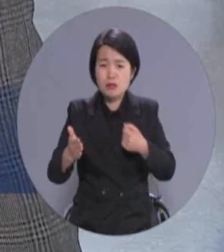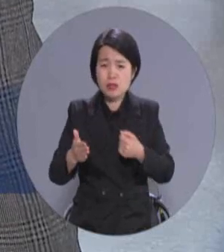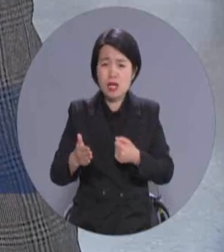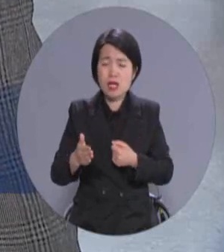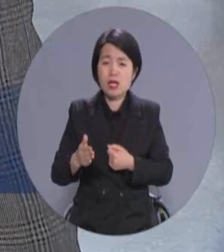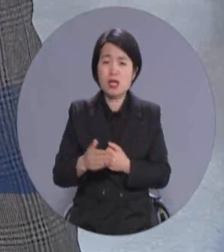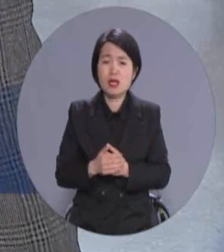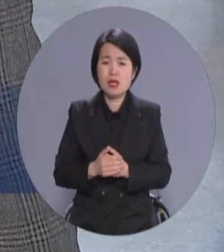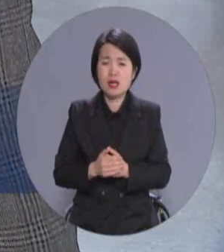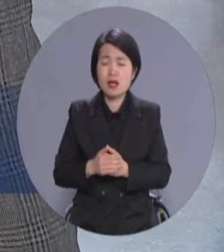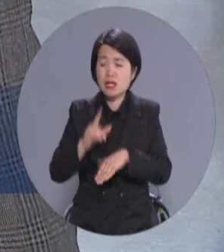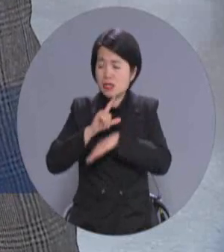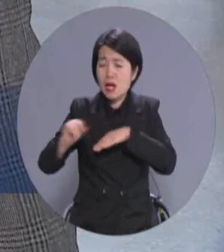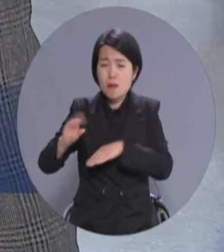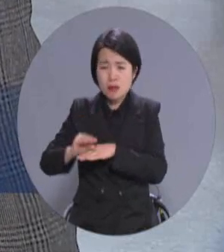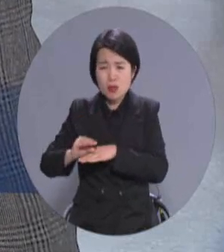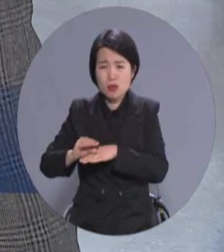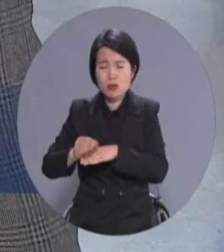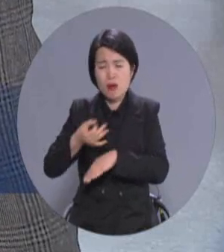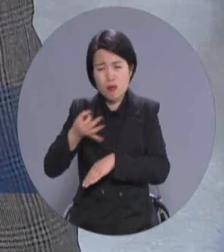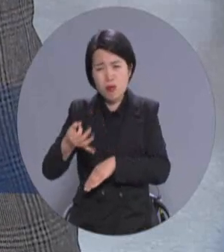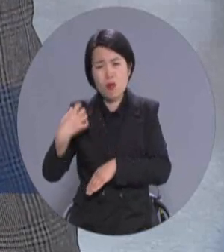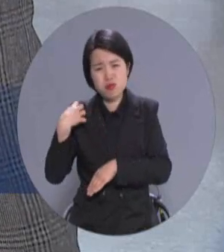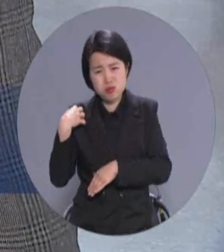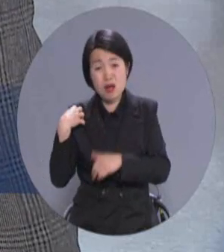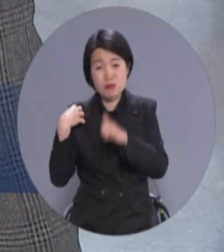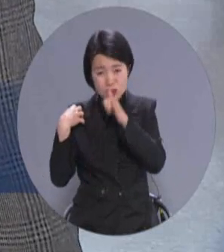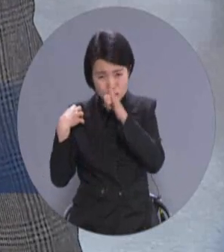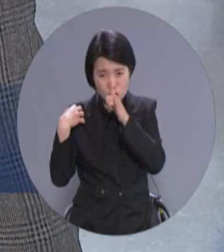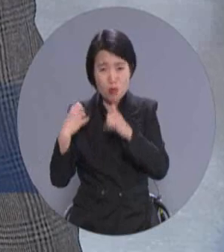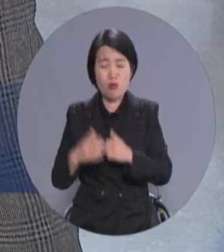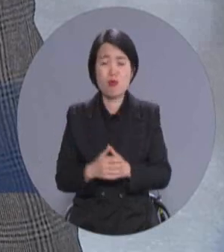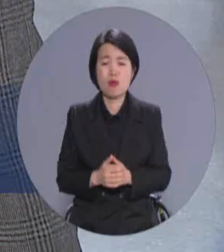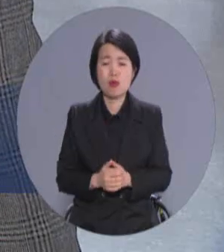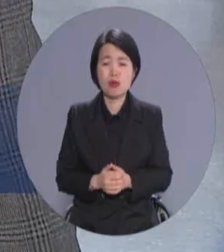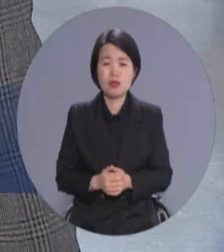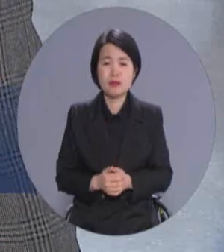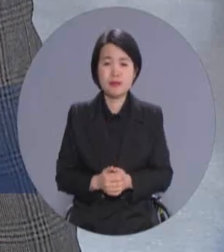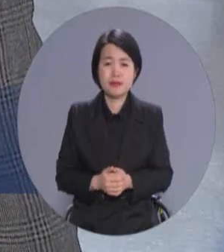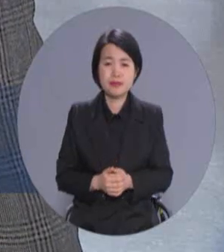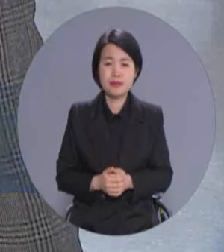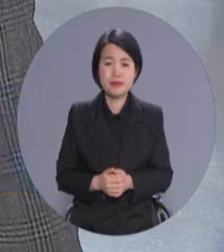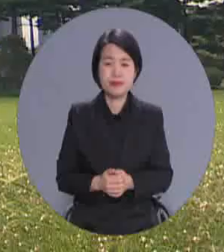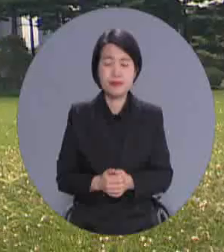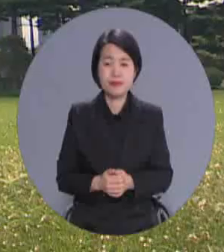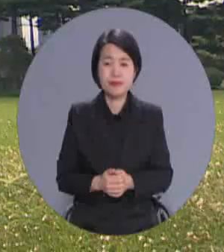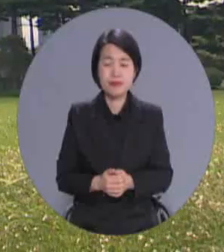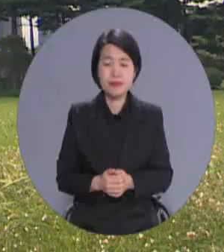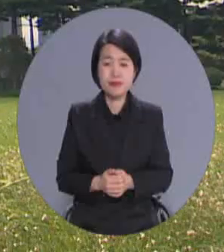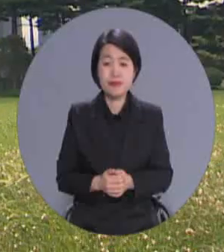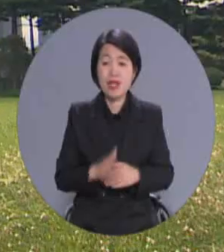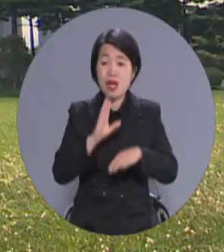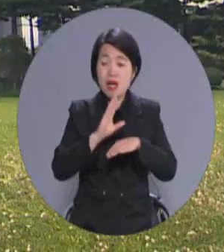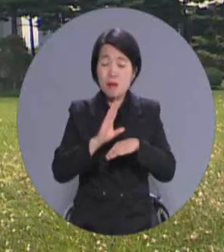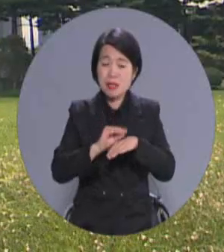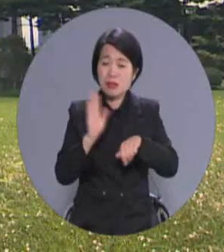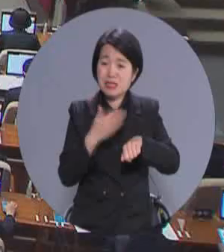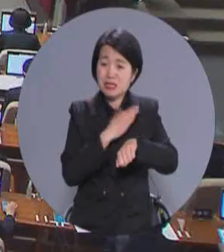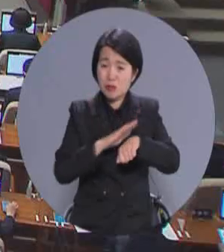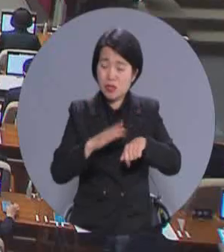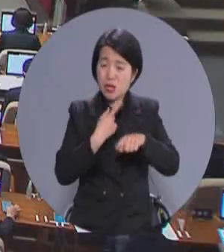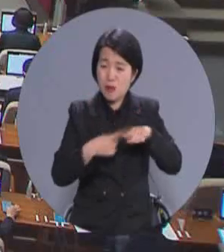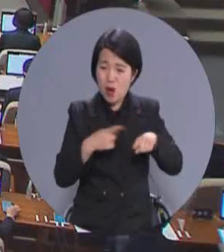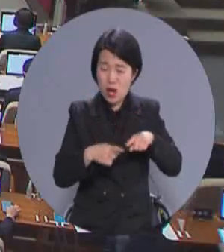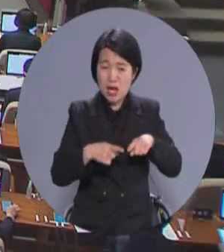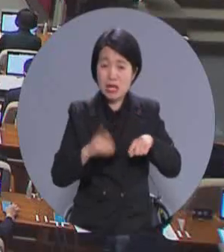작은 영세한 지역방송사들이 어려움을 겪고 있는 그런 문제점들이 대표적인 것이라고 할 수 있겠습니다. 방송평가와 과징금